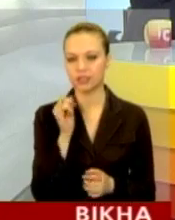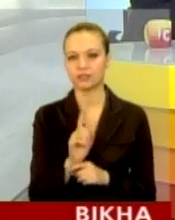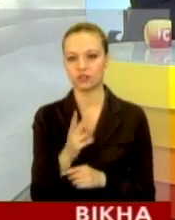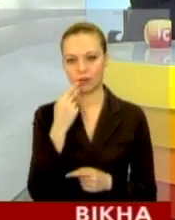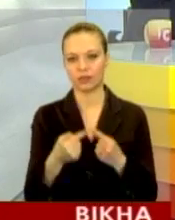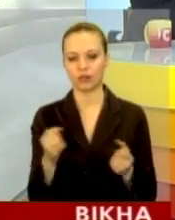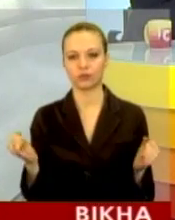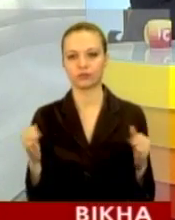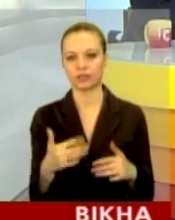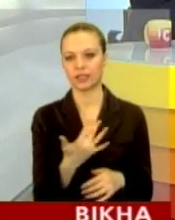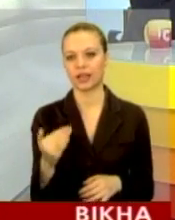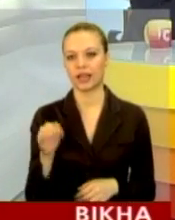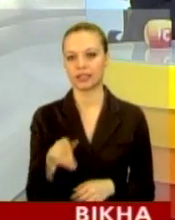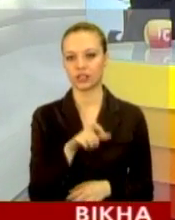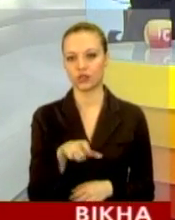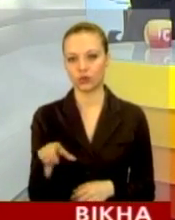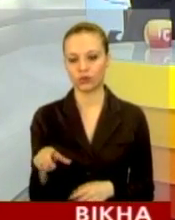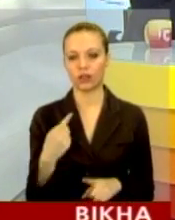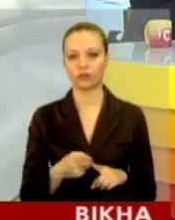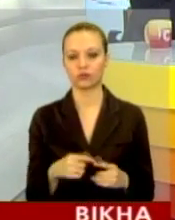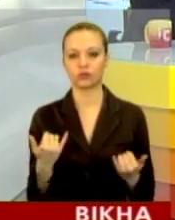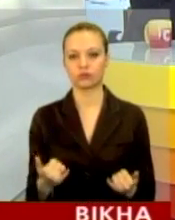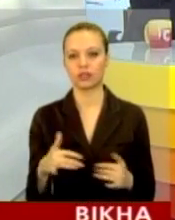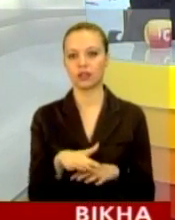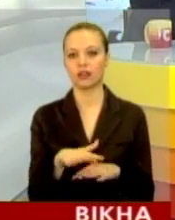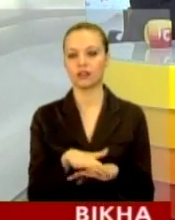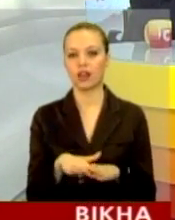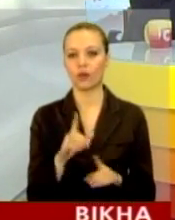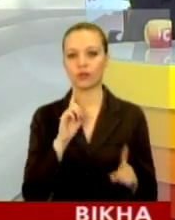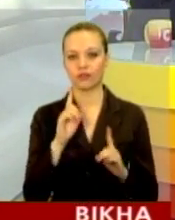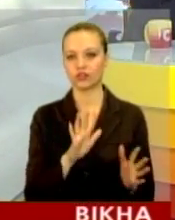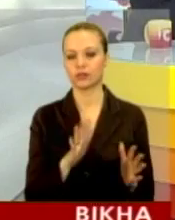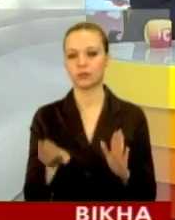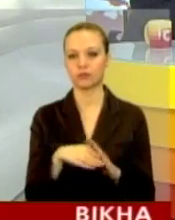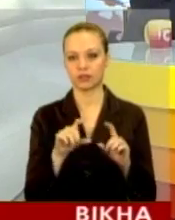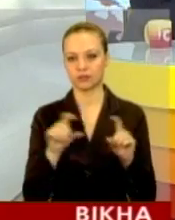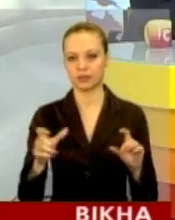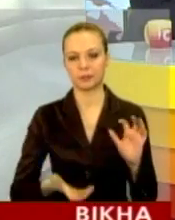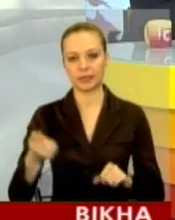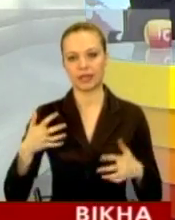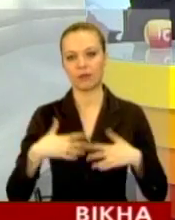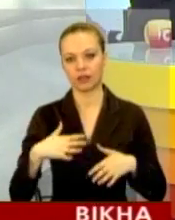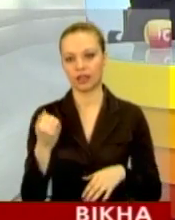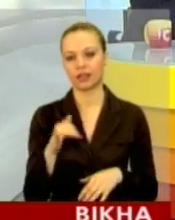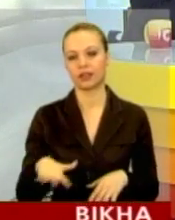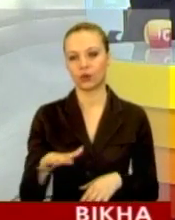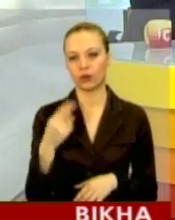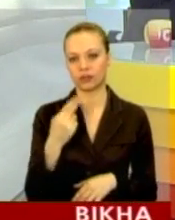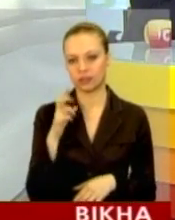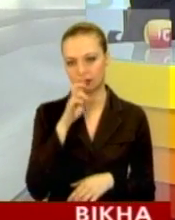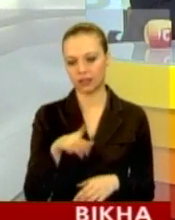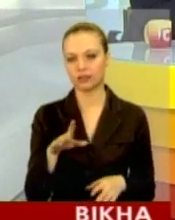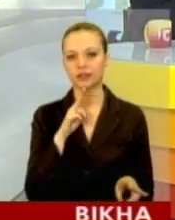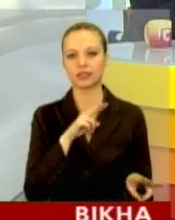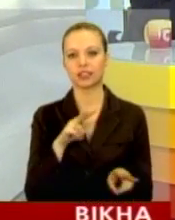традиційно зібралося кілька тисяч людей. Цього разу народне віче відбувалося під гаслом «Підтримати Крим і територіальну цілісність країни». За